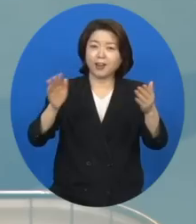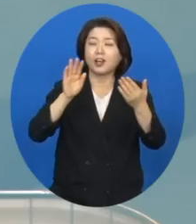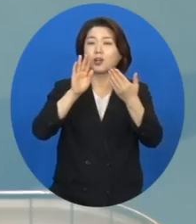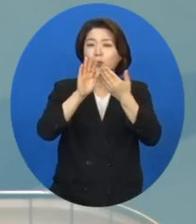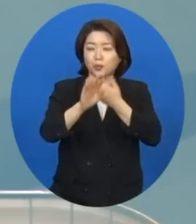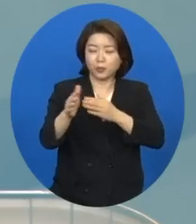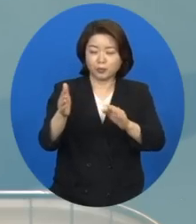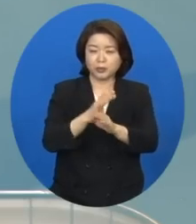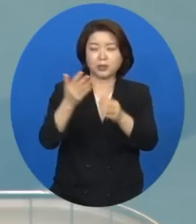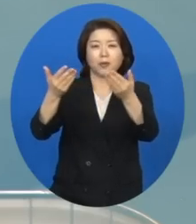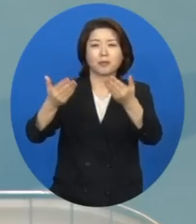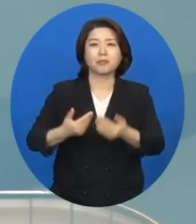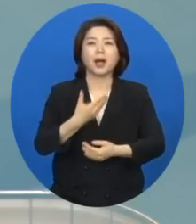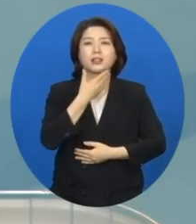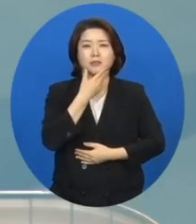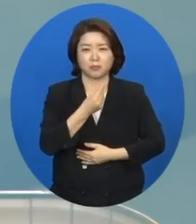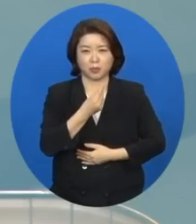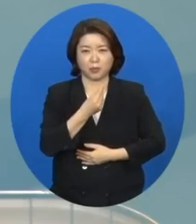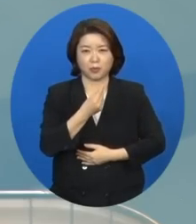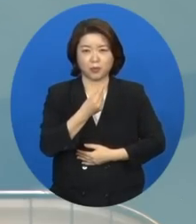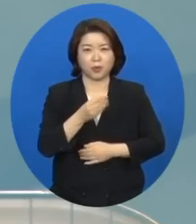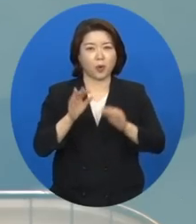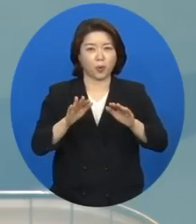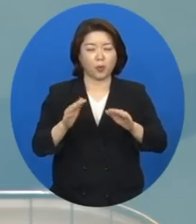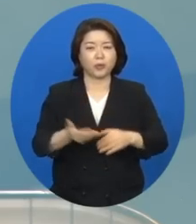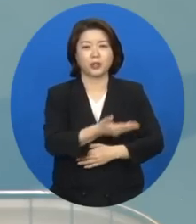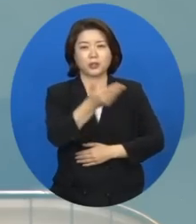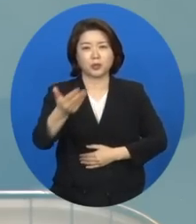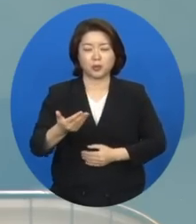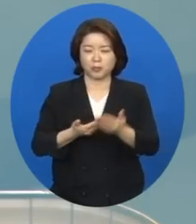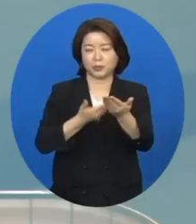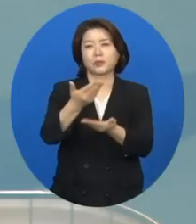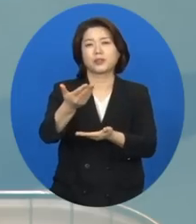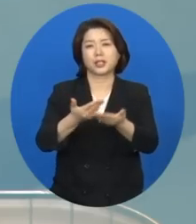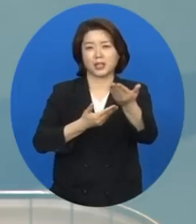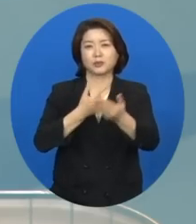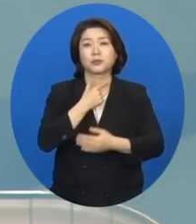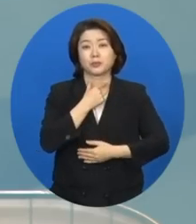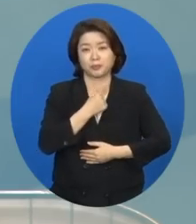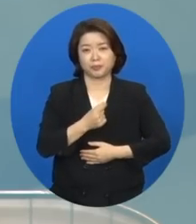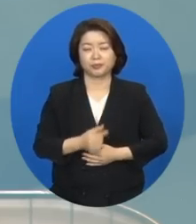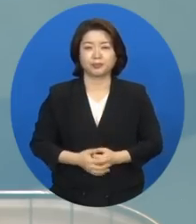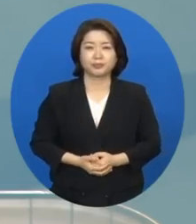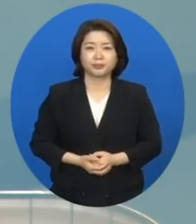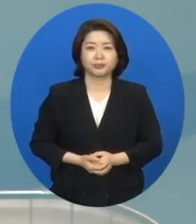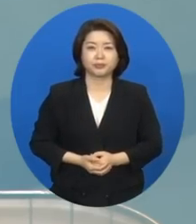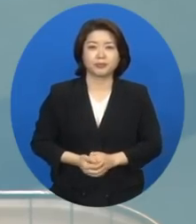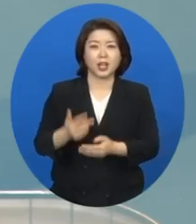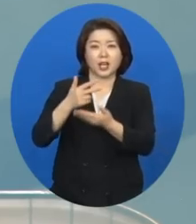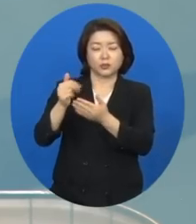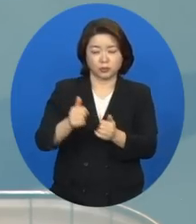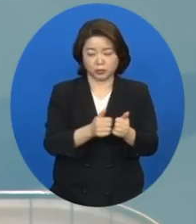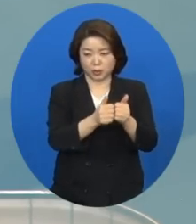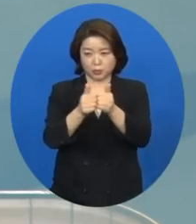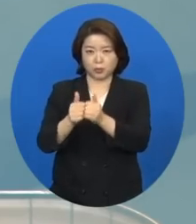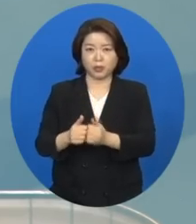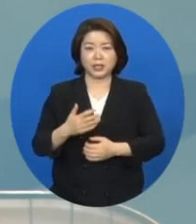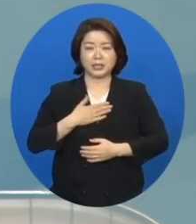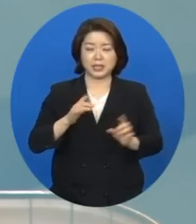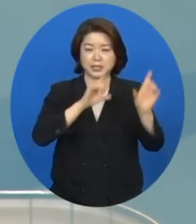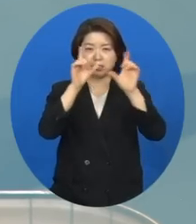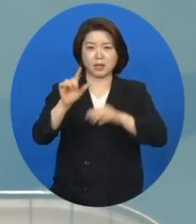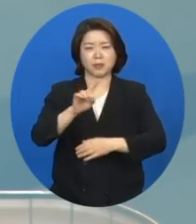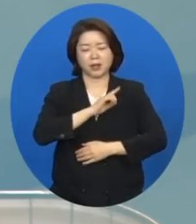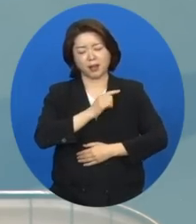제가 받은 복을 오늘 여러분들과 나누려고 합니다. 주님과 동행하며 제 삶에 가장